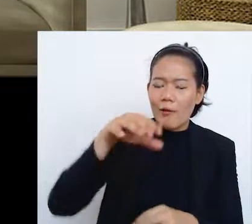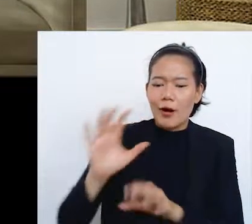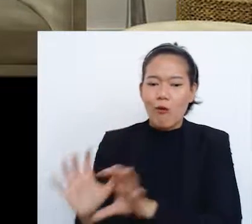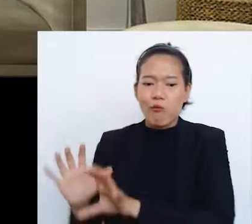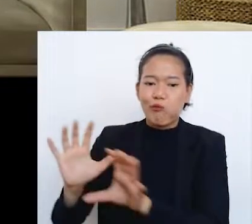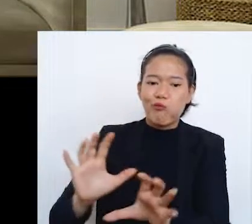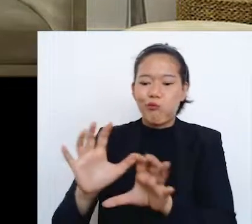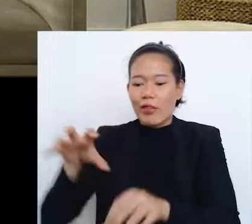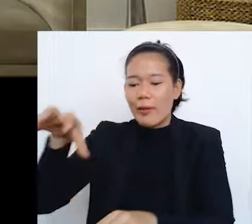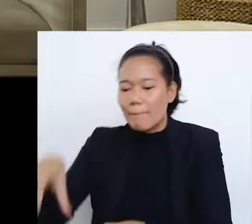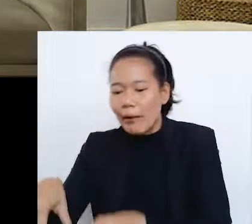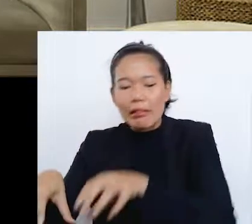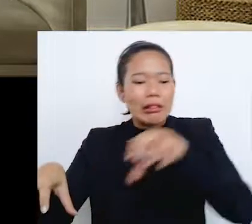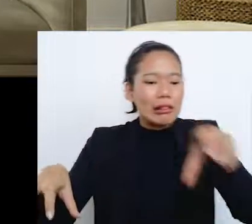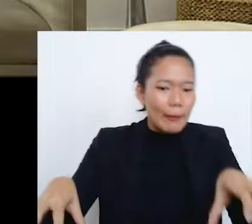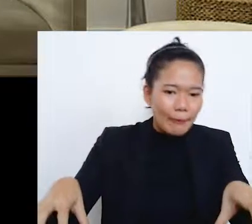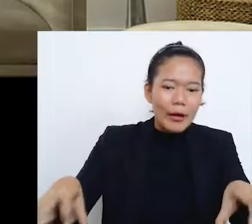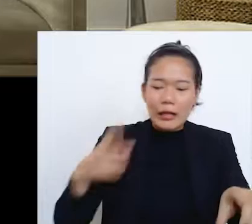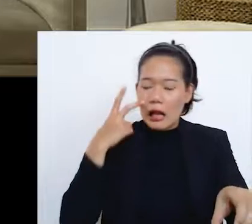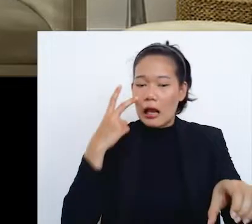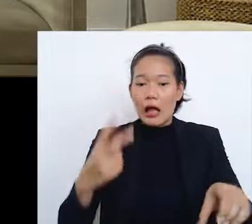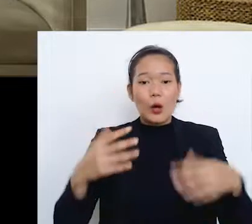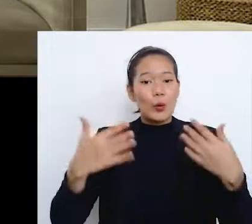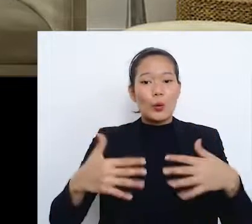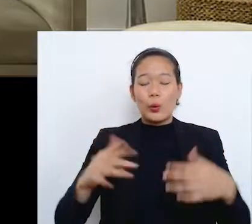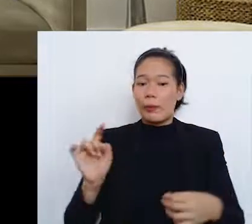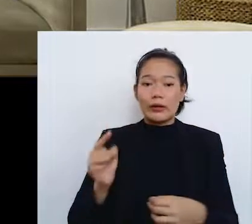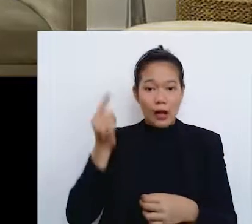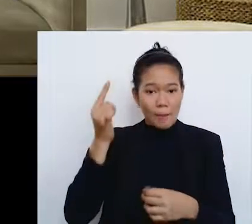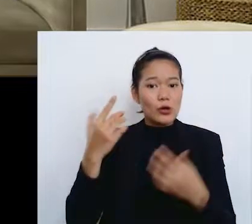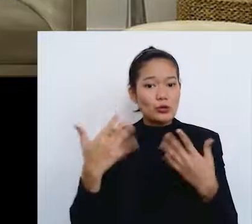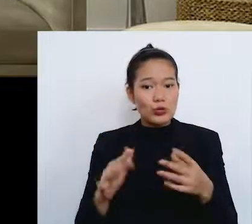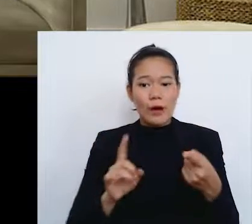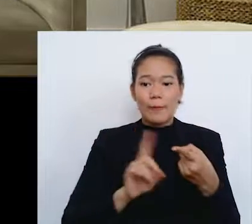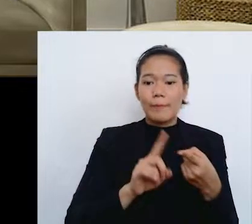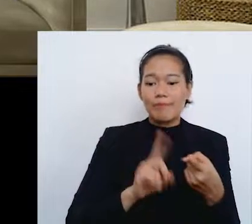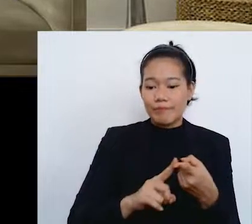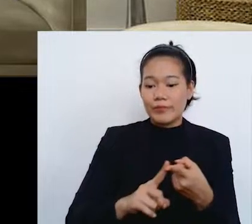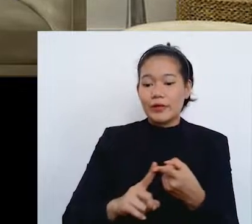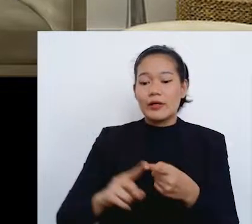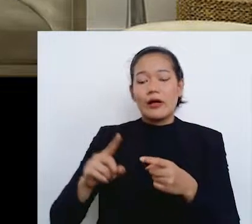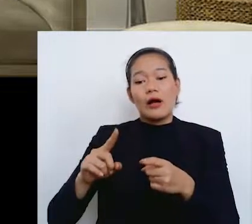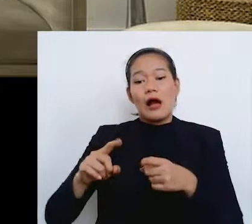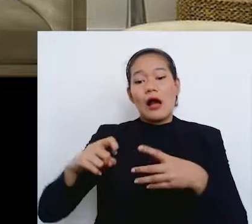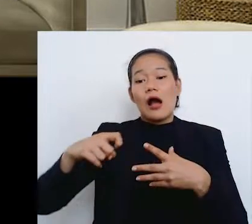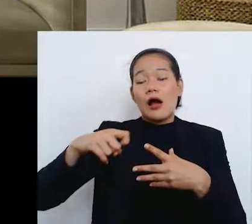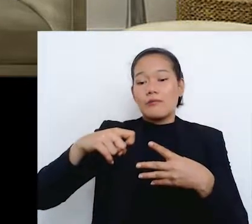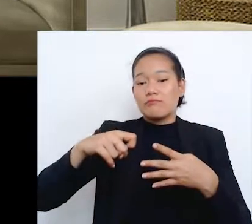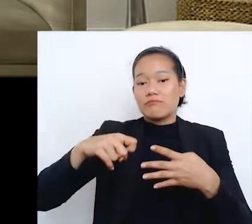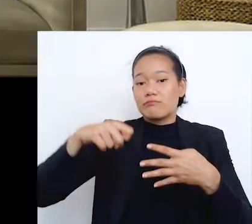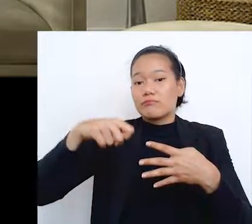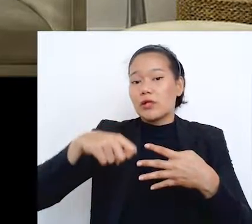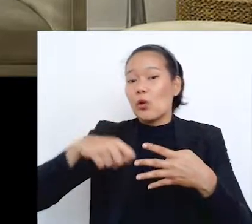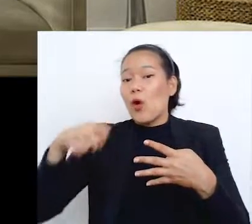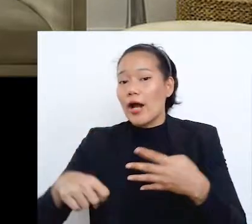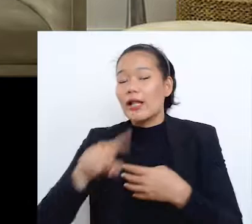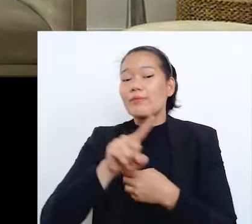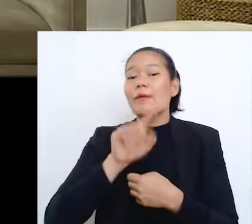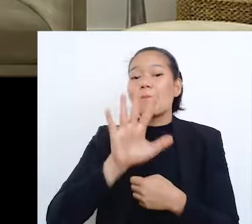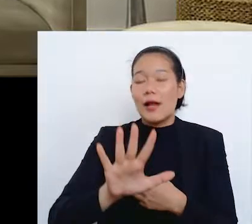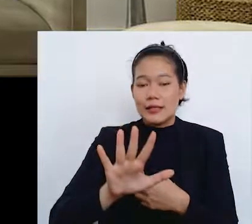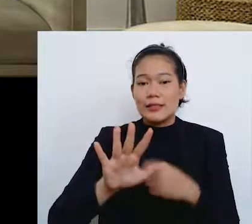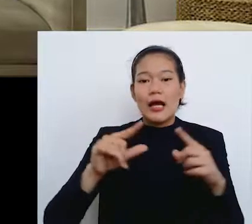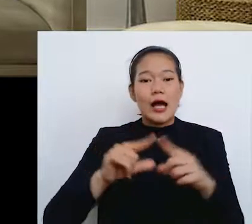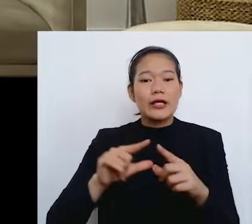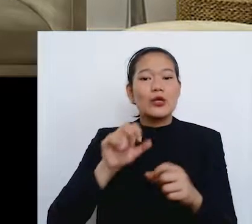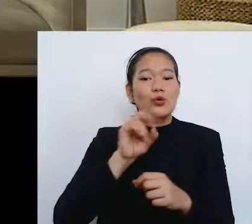ke padang gurun yang lain, kita bisa melihat yang pertama, saudara, dimulai dari Keluaran 15 ayat